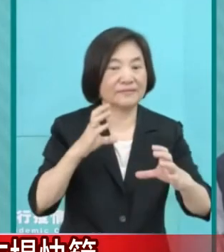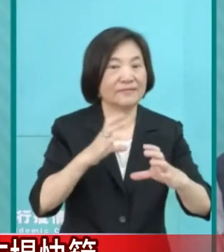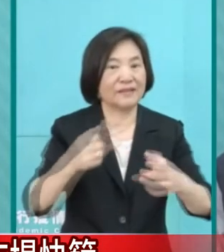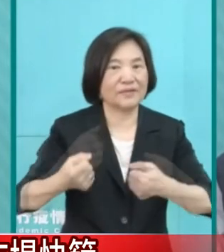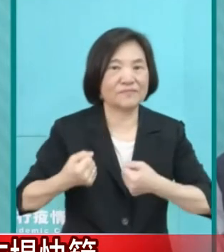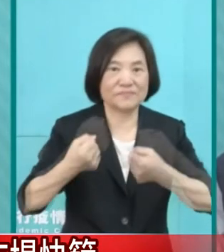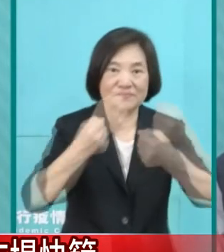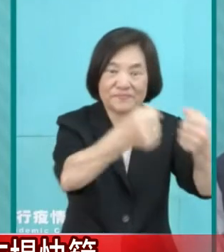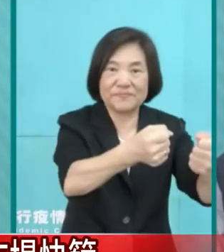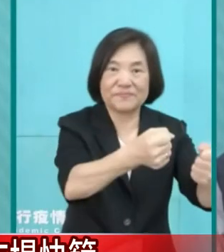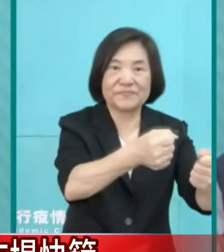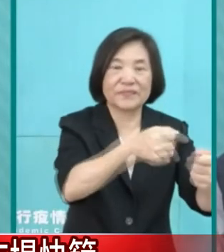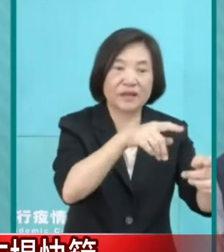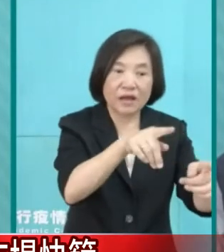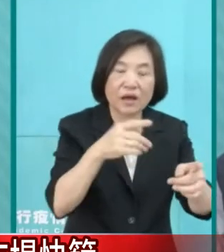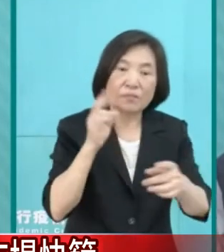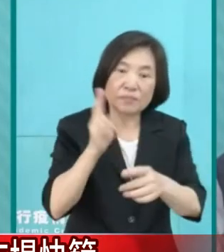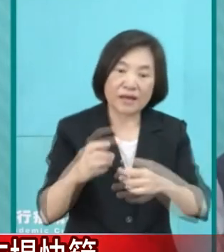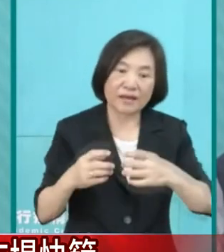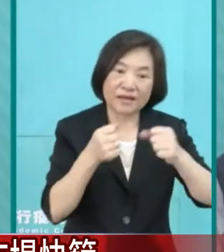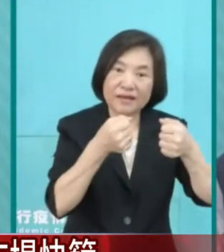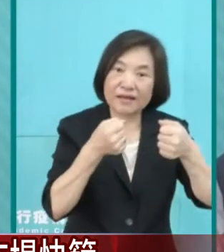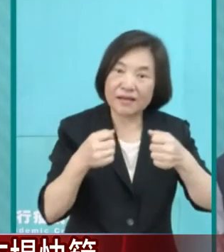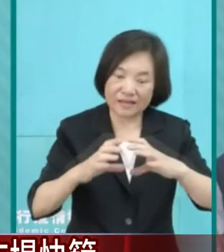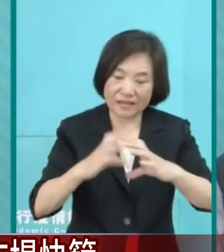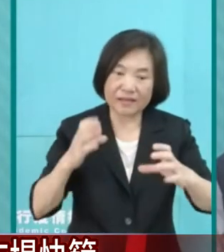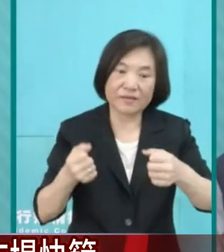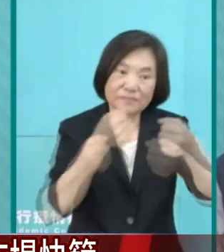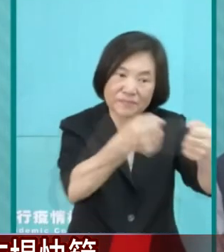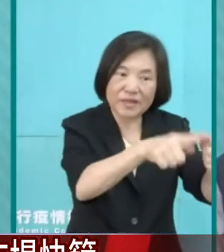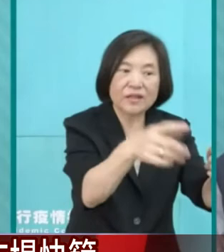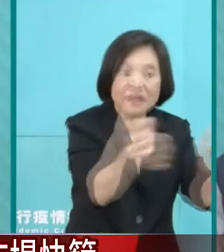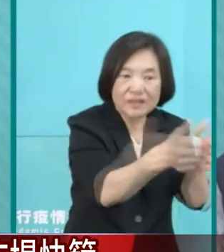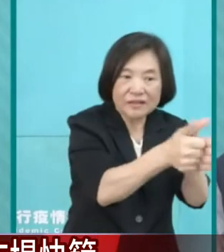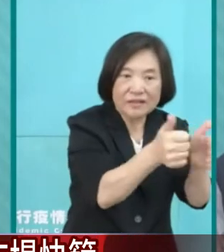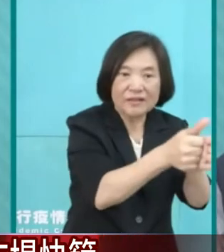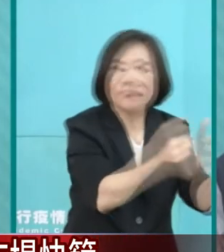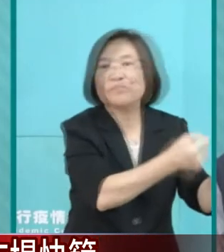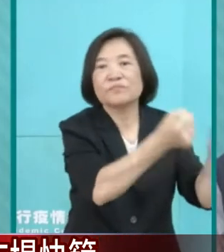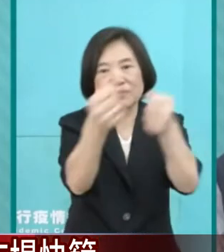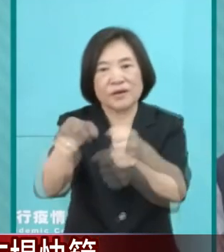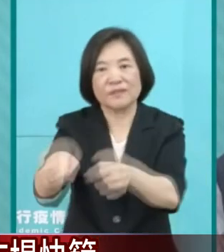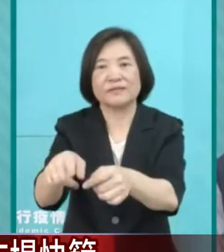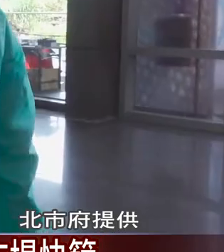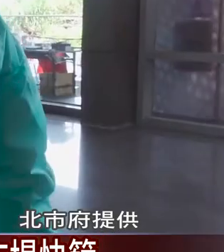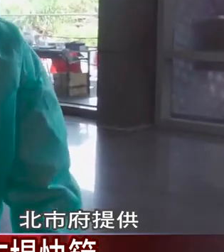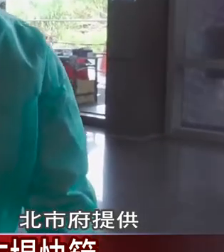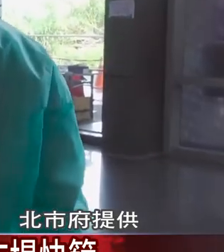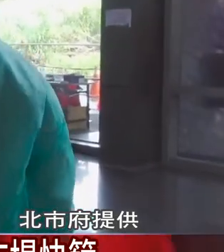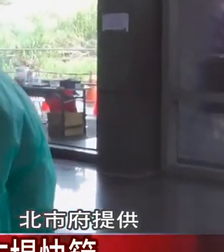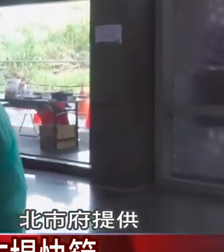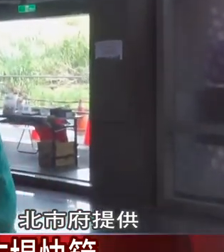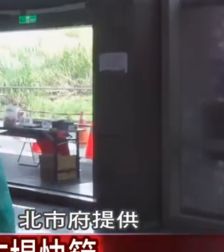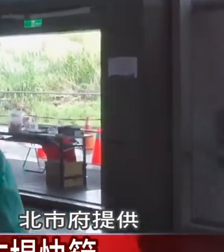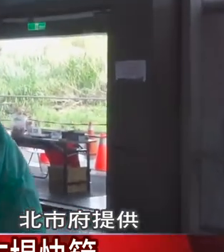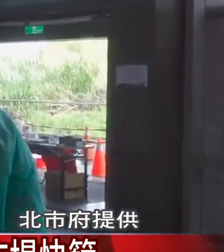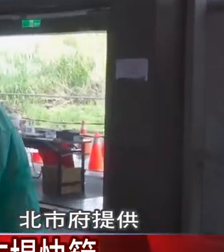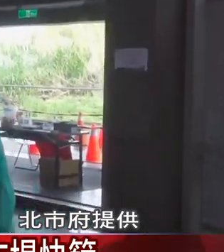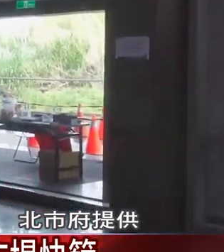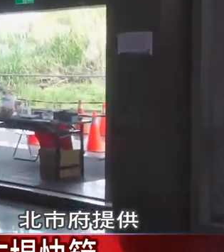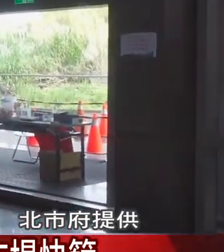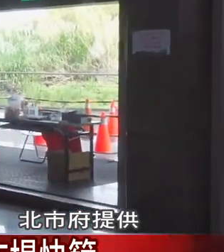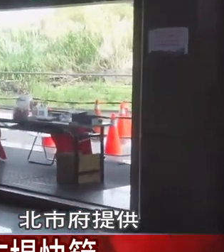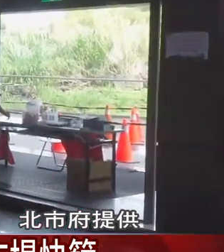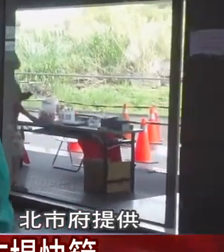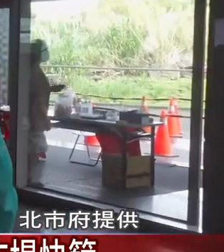把它载到快筛站来。因为我们的机动快筛队出到你的地方，第一个我们要先准备好